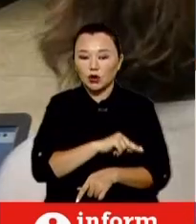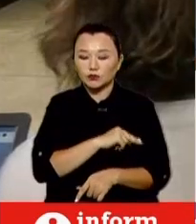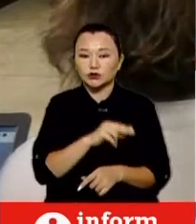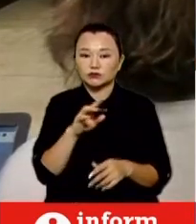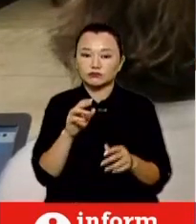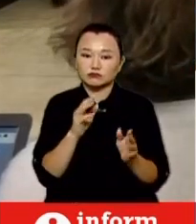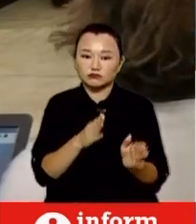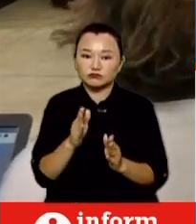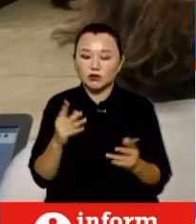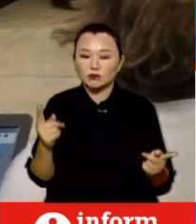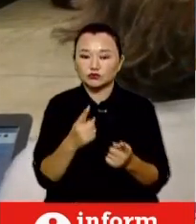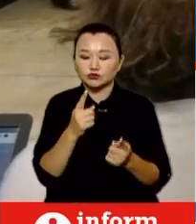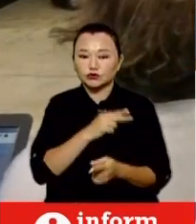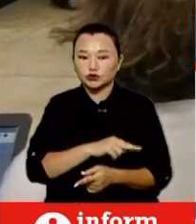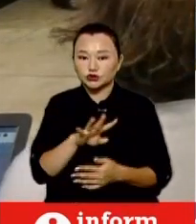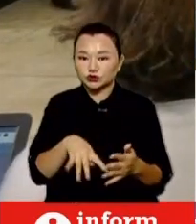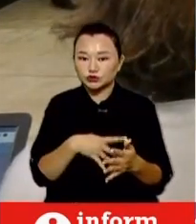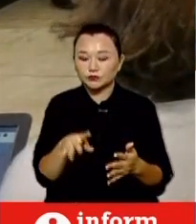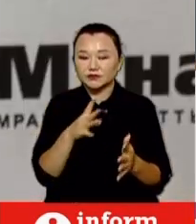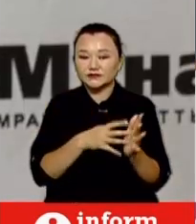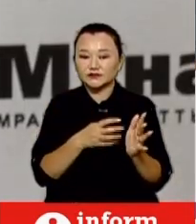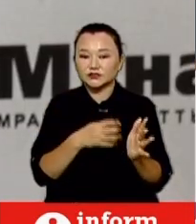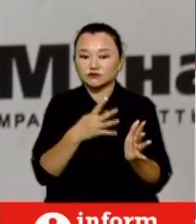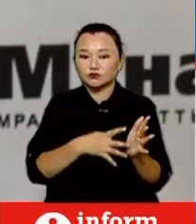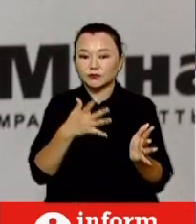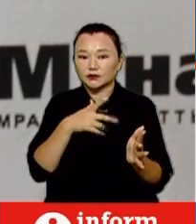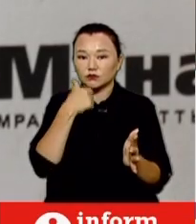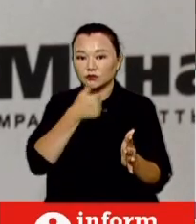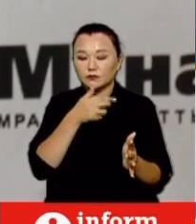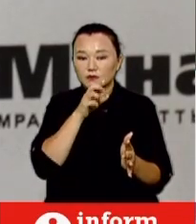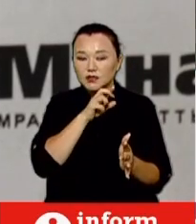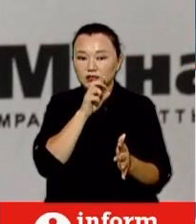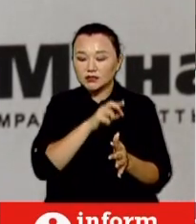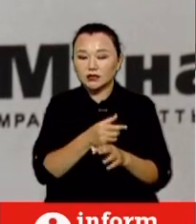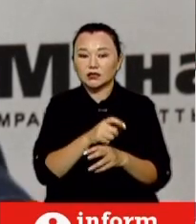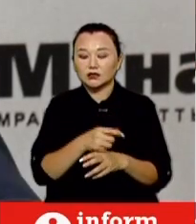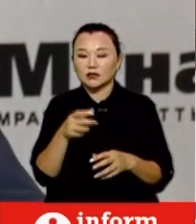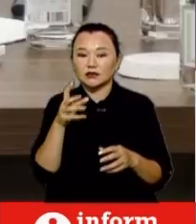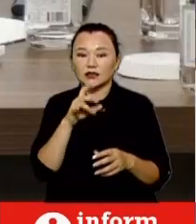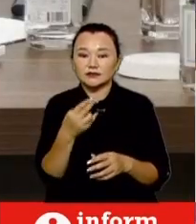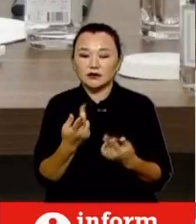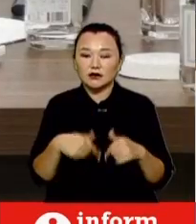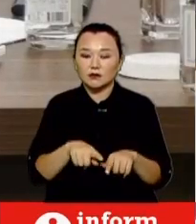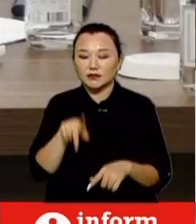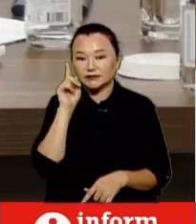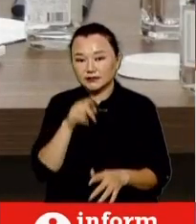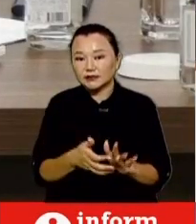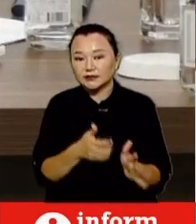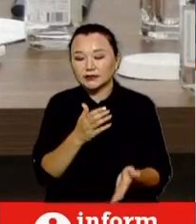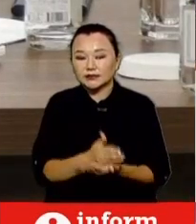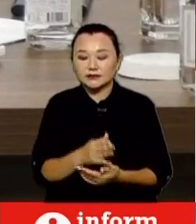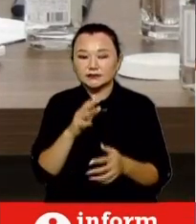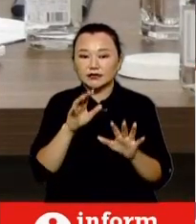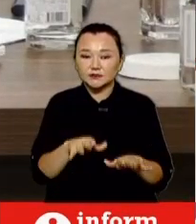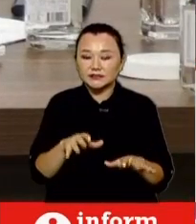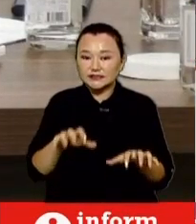штатном режиме. О дефиците 95-го бензина на некоторых заправочных станциях в национальной компании знают. Заместитель